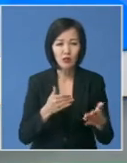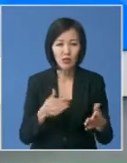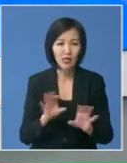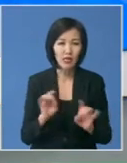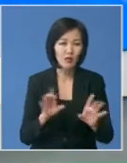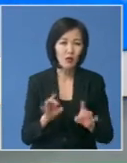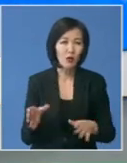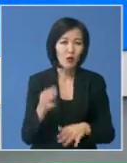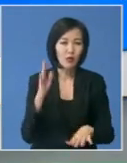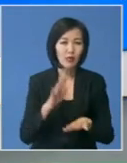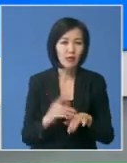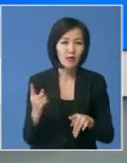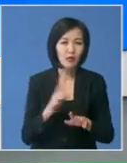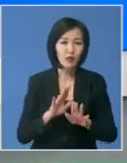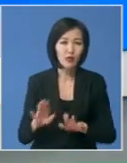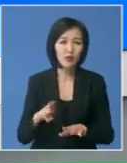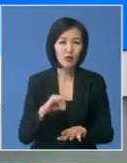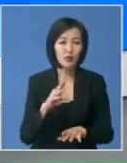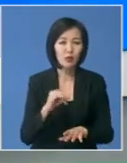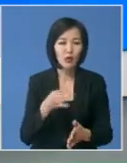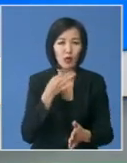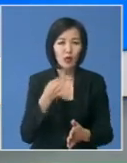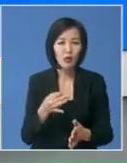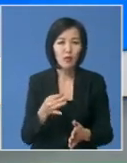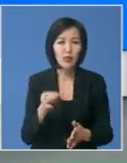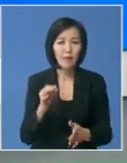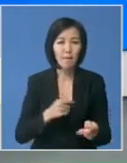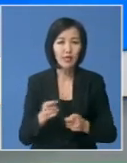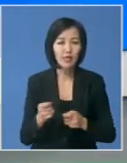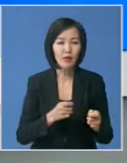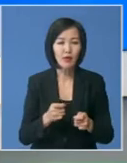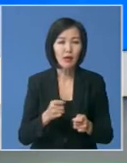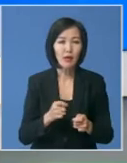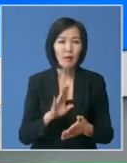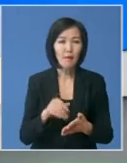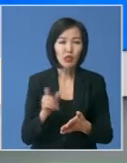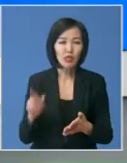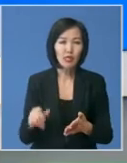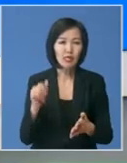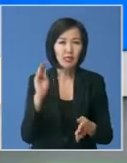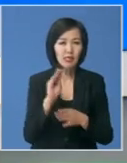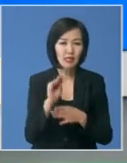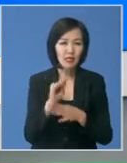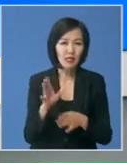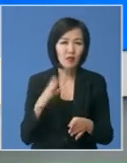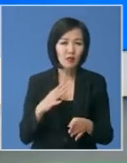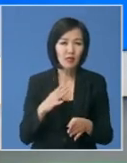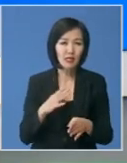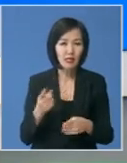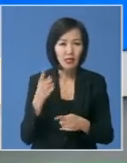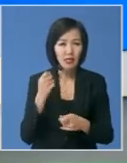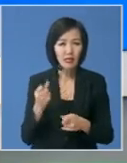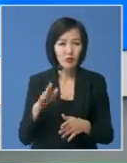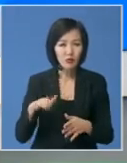айтқанбыз. Тіпті облыс әкімінің бірінші орынбасары Ләззат Тұрлашев жауапты басқарма басшыларын қатаң сынға алған болатын. Тиісті ескертулерден